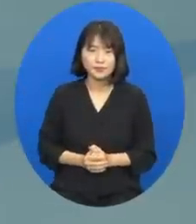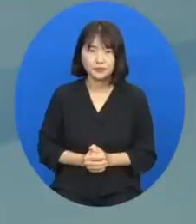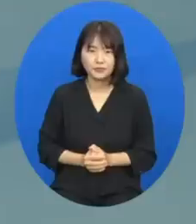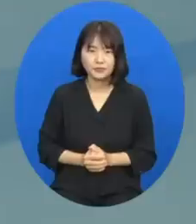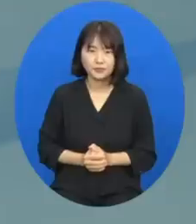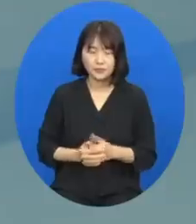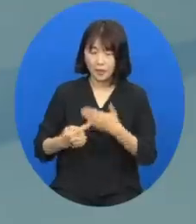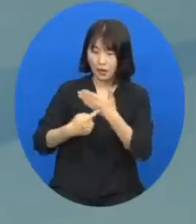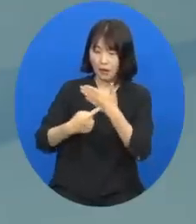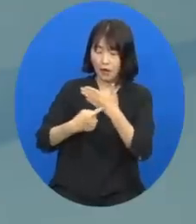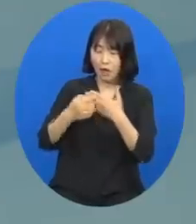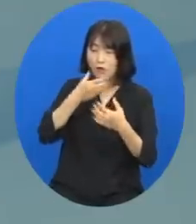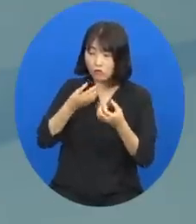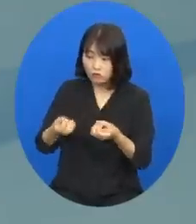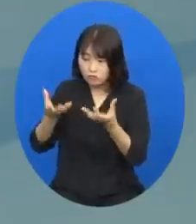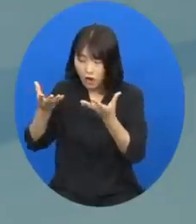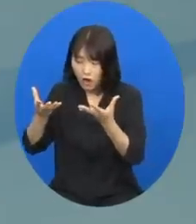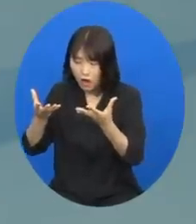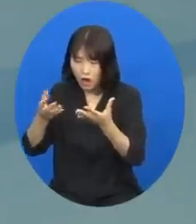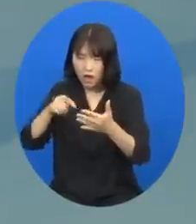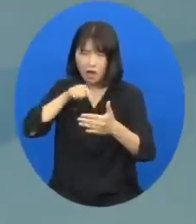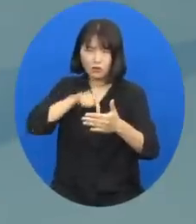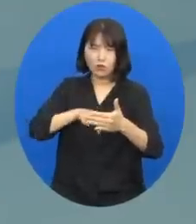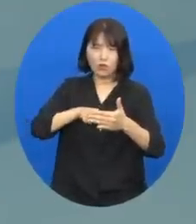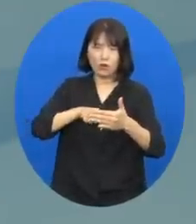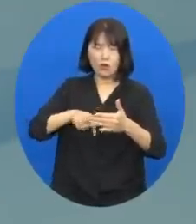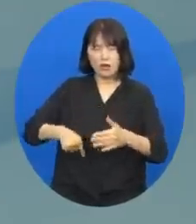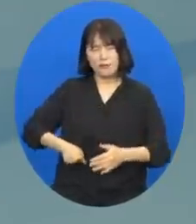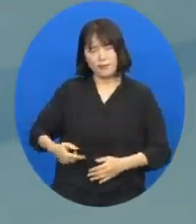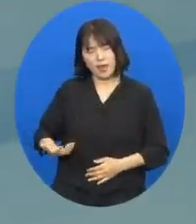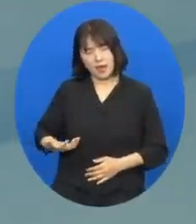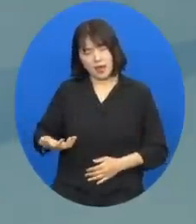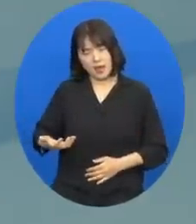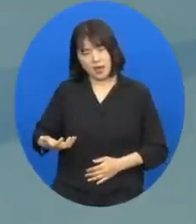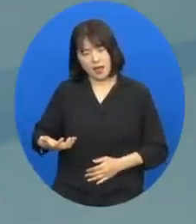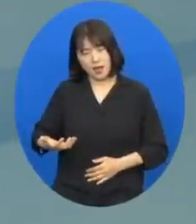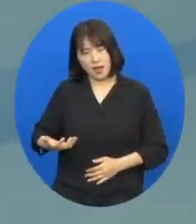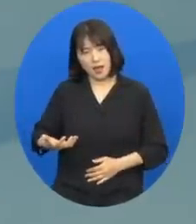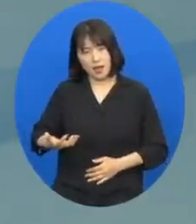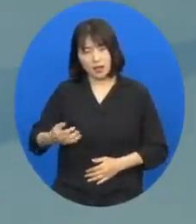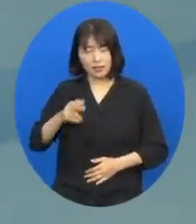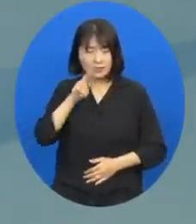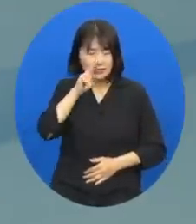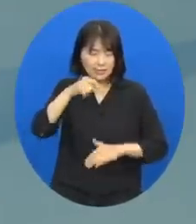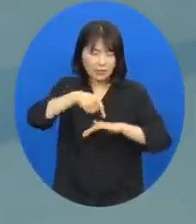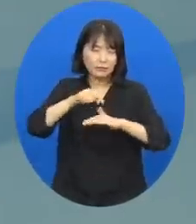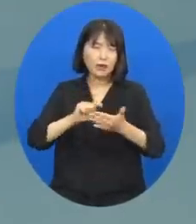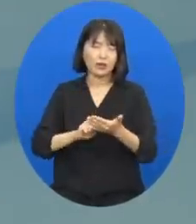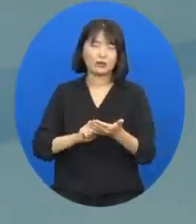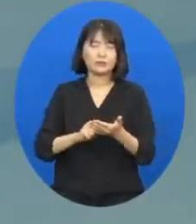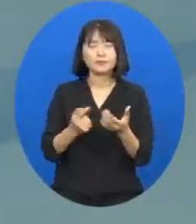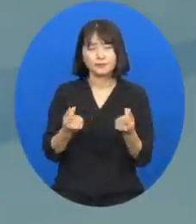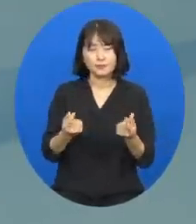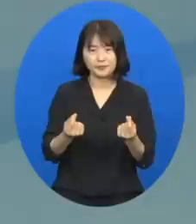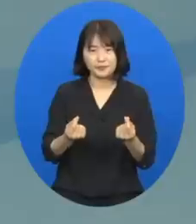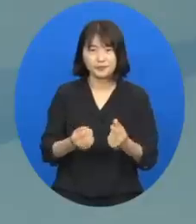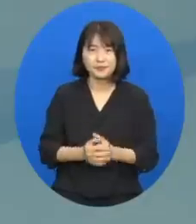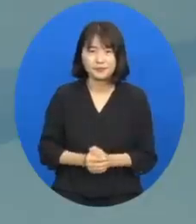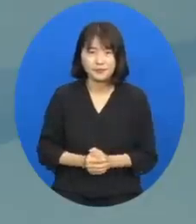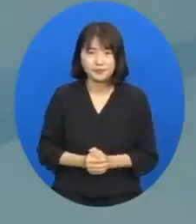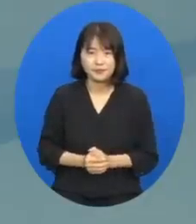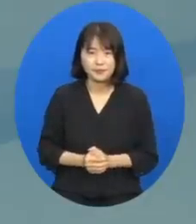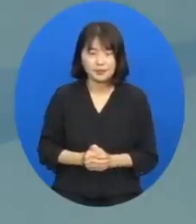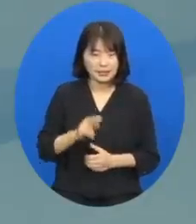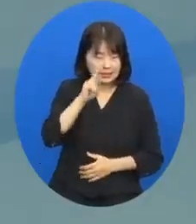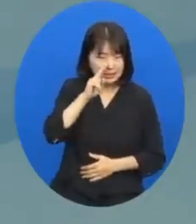중복 갖지만 뒤돌아서면 패배 아픈 것이 바로 이 시기 있음이 일으키는 마음입니다 그래서 시기는 자기가 행복하려면